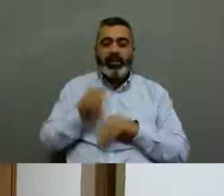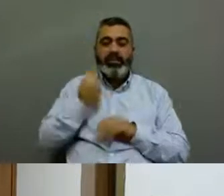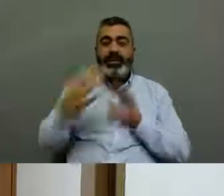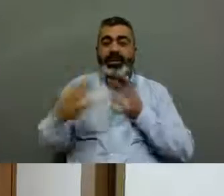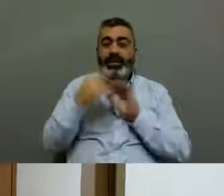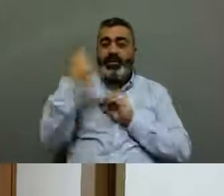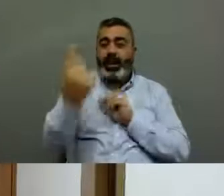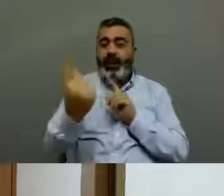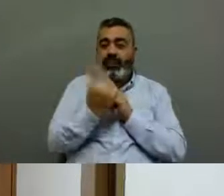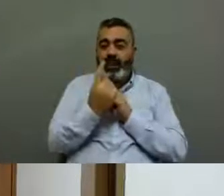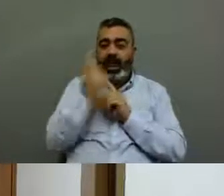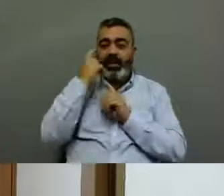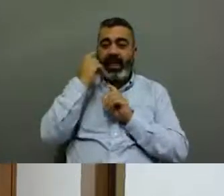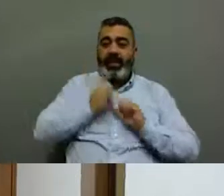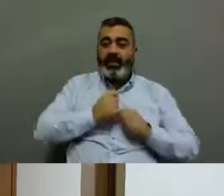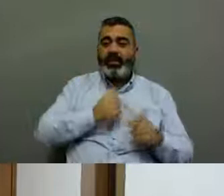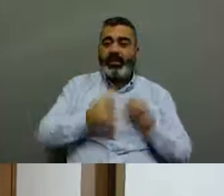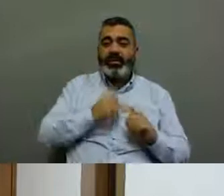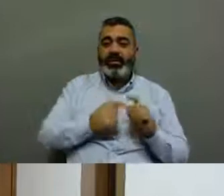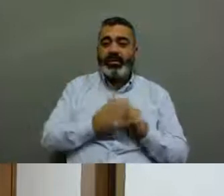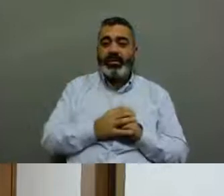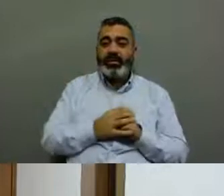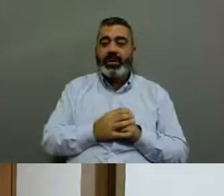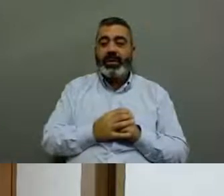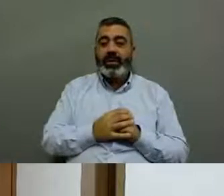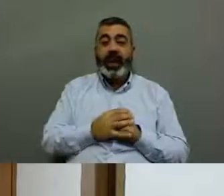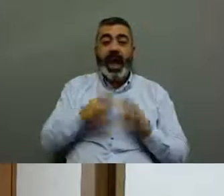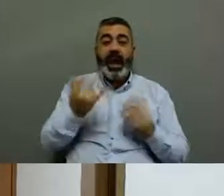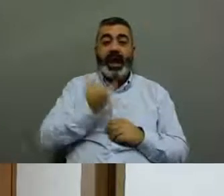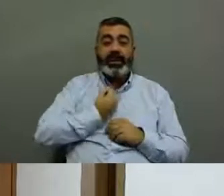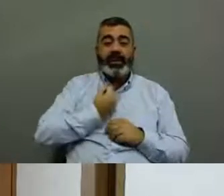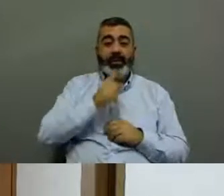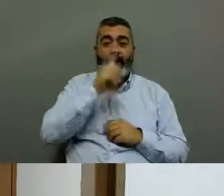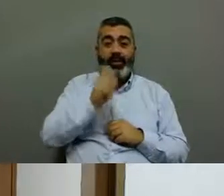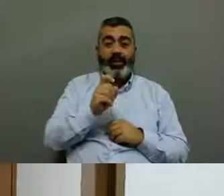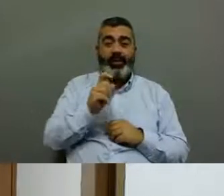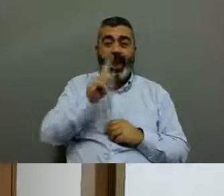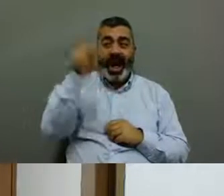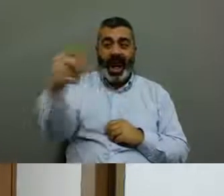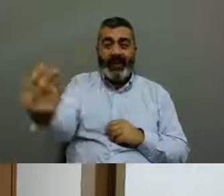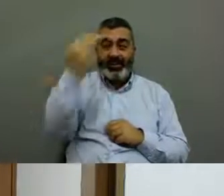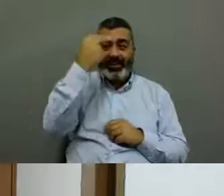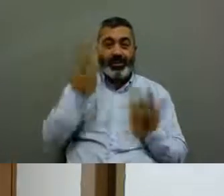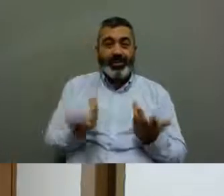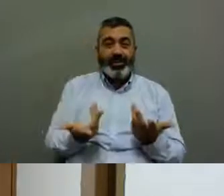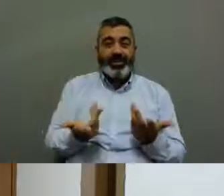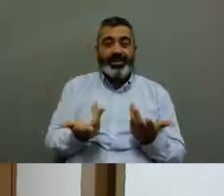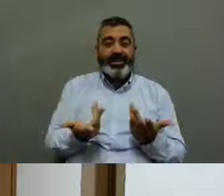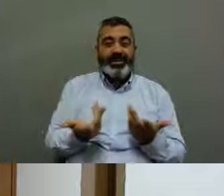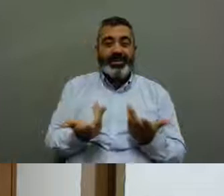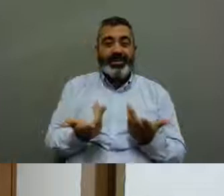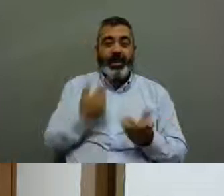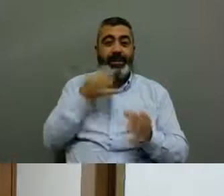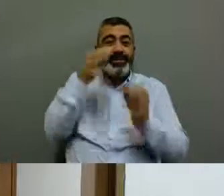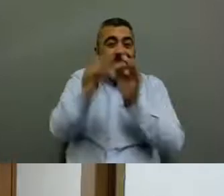άλλους. Οπότε μήπως τελικά η ερώτηση είναι τι είναι η ταυτότητα για τους άλλους, η δική μας ταυτότητα για τους άλλους. Και το θέτω έτσι